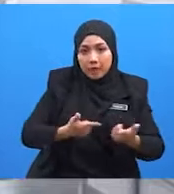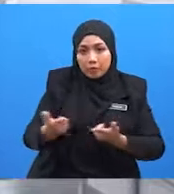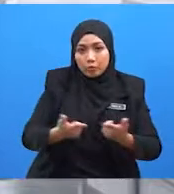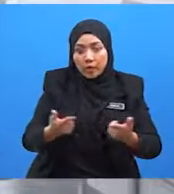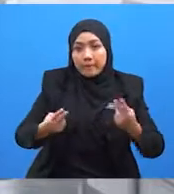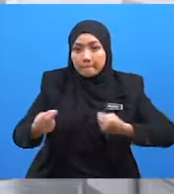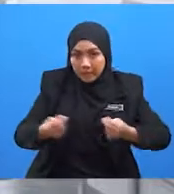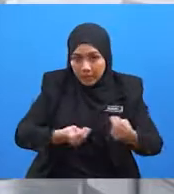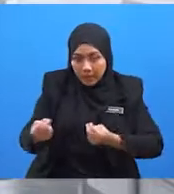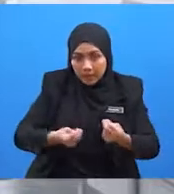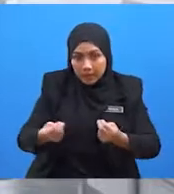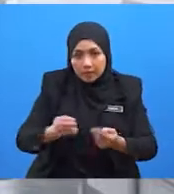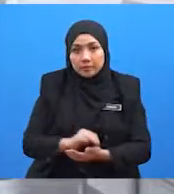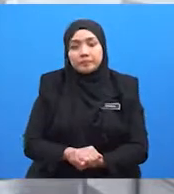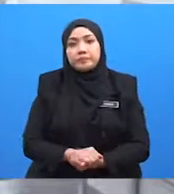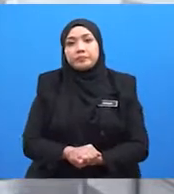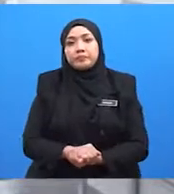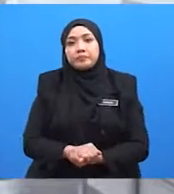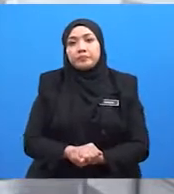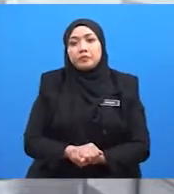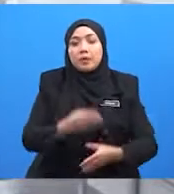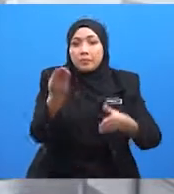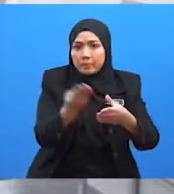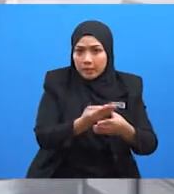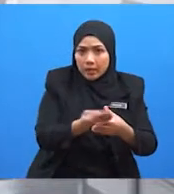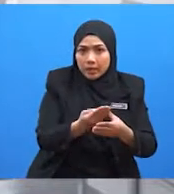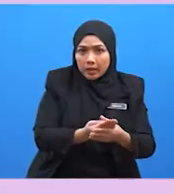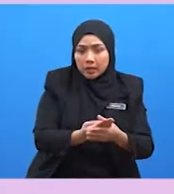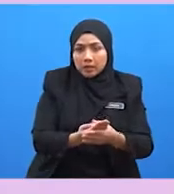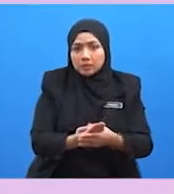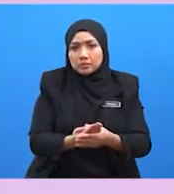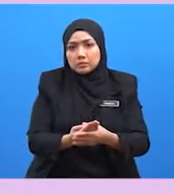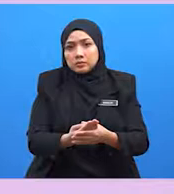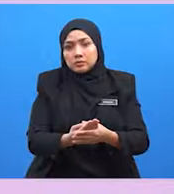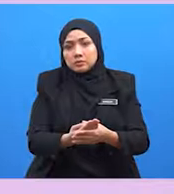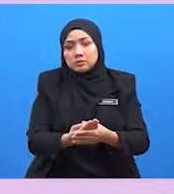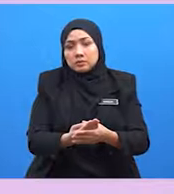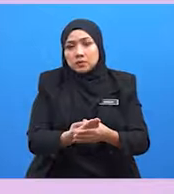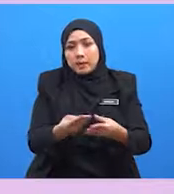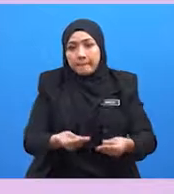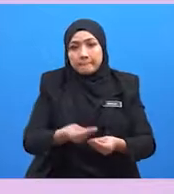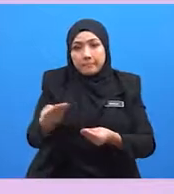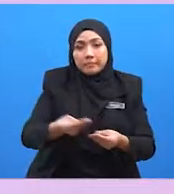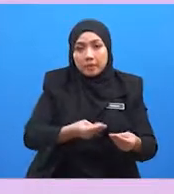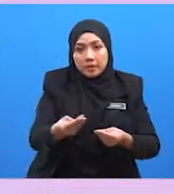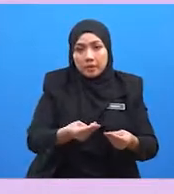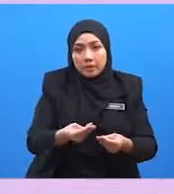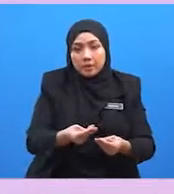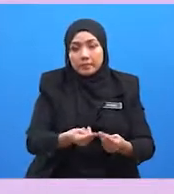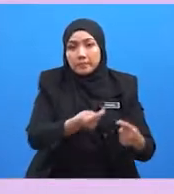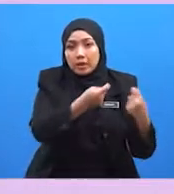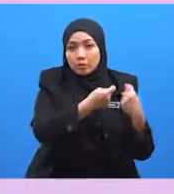Contohnya, institusi perbankan telah bersetuju menawarkan